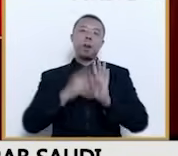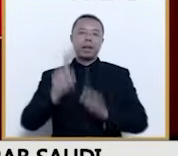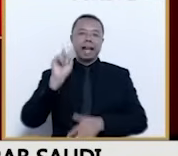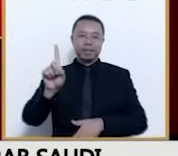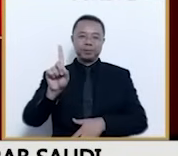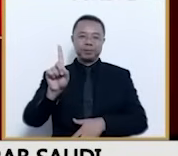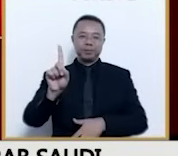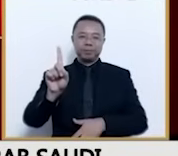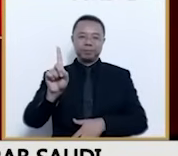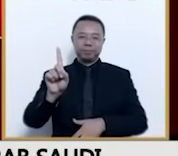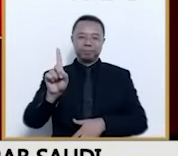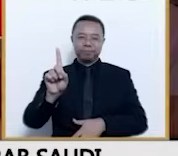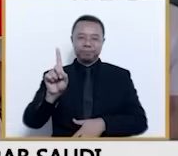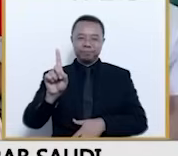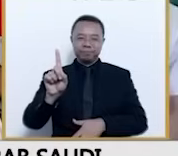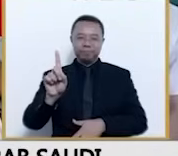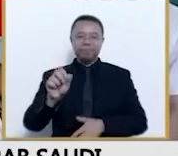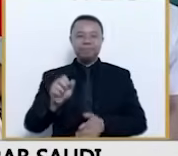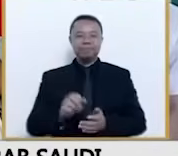nomor satu.